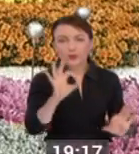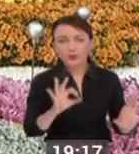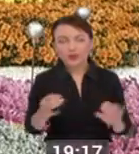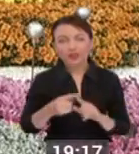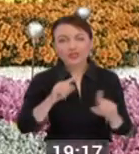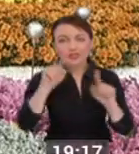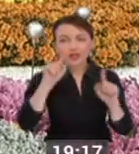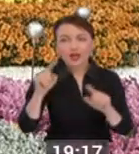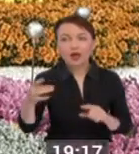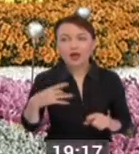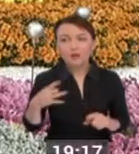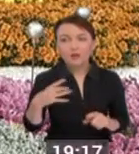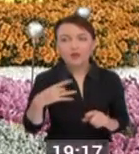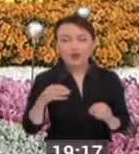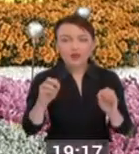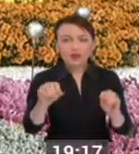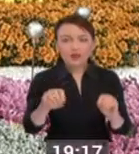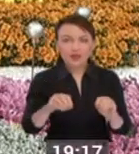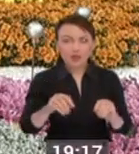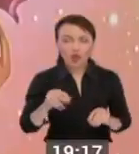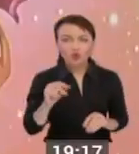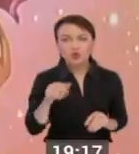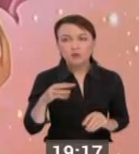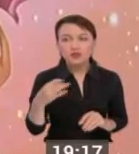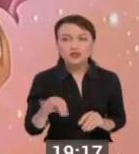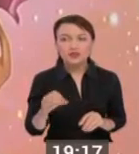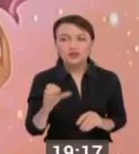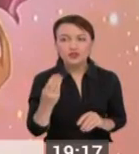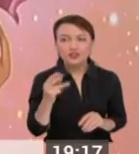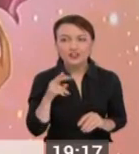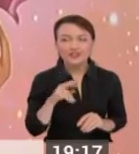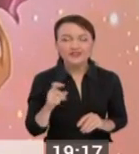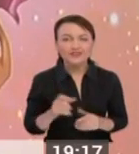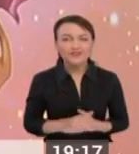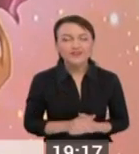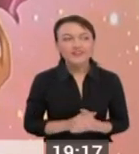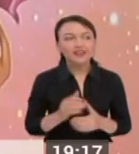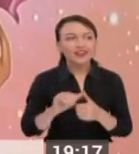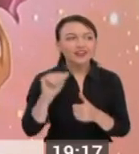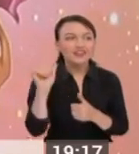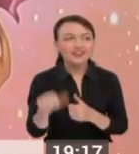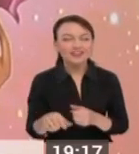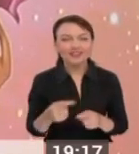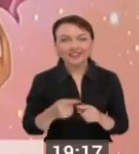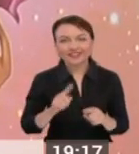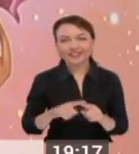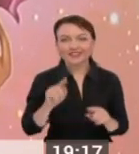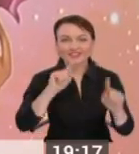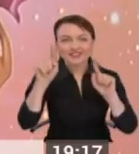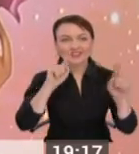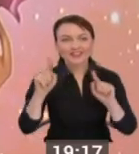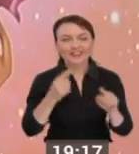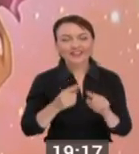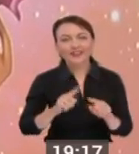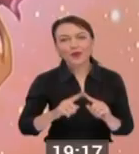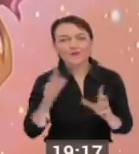а білою мармуровою крихтою викладений чумацький шлях. Крім сузір'їв, на відвідувачів чекає безліч фотозон. Ось тут можна